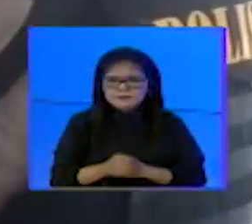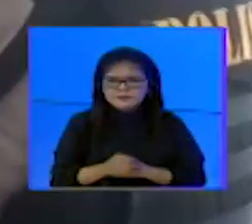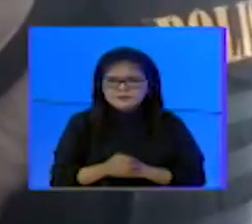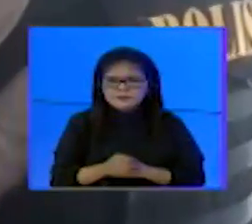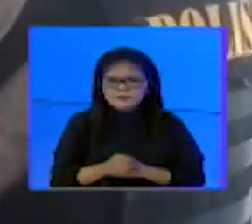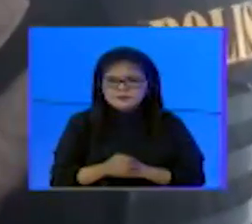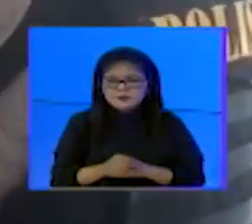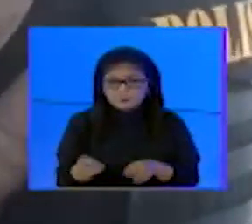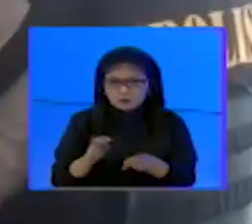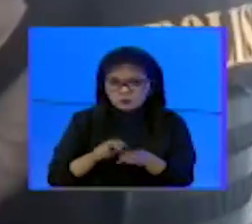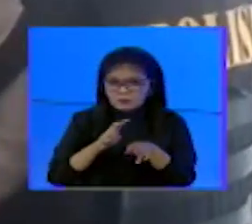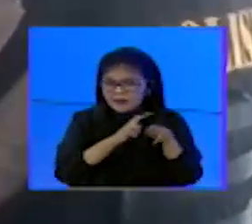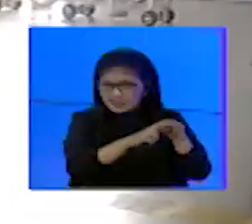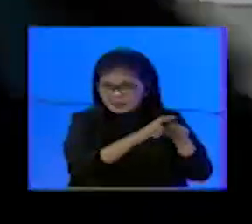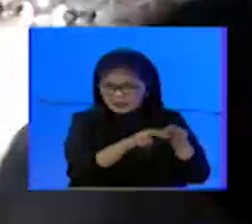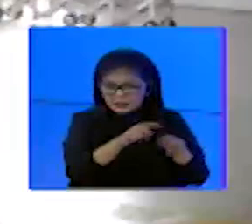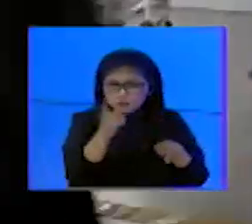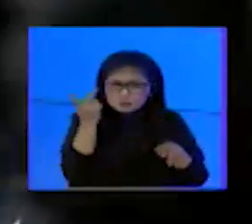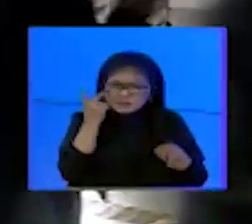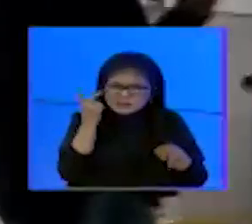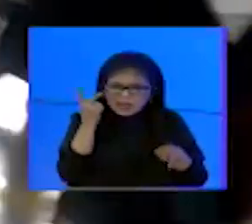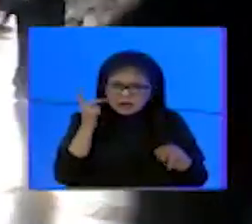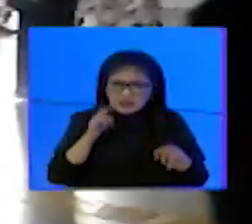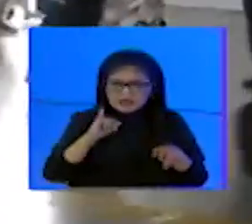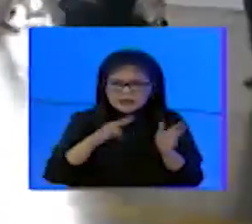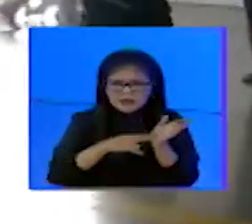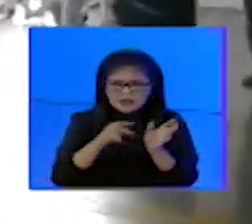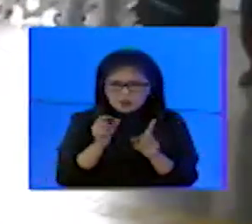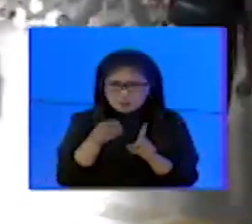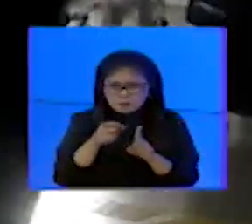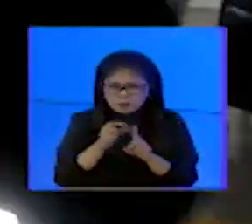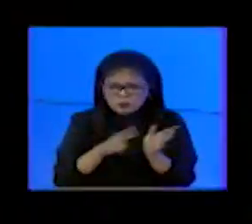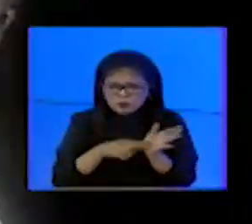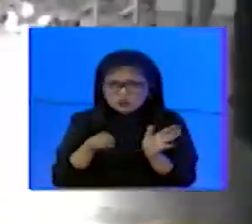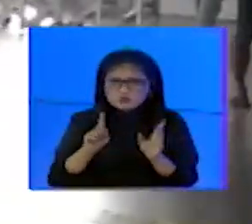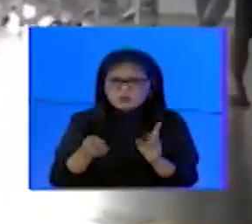Penumpang KRL juga diminta menjaga imunitas tubuh jika masih harus menggunakan KRL saat